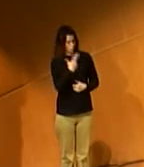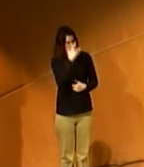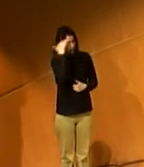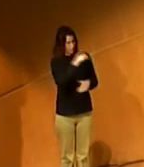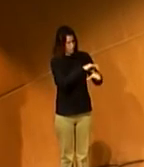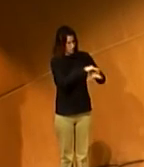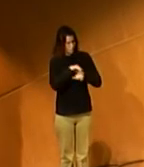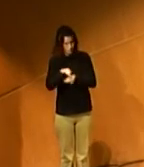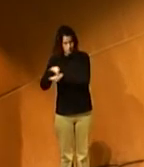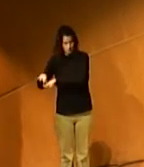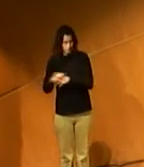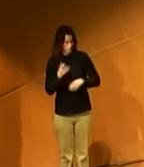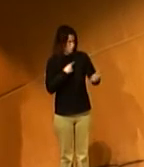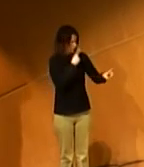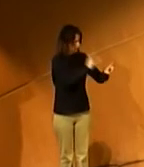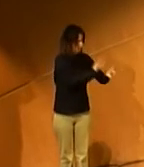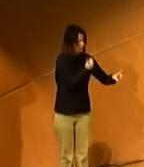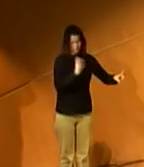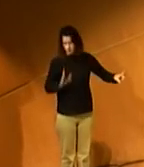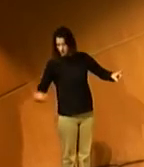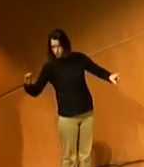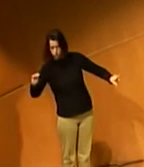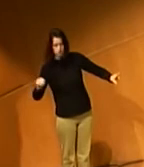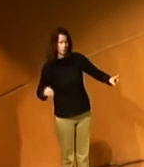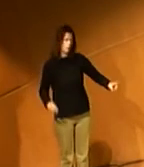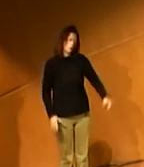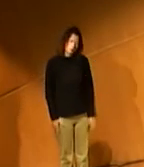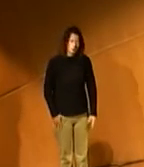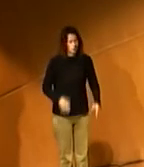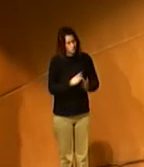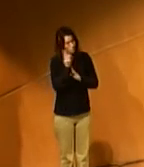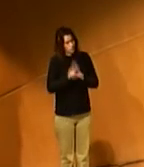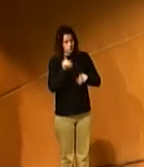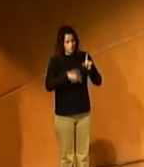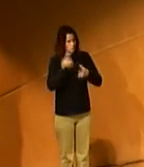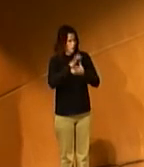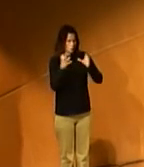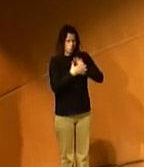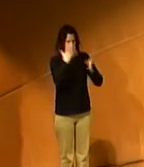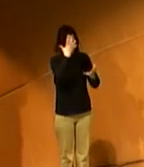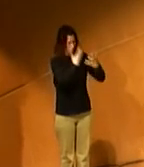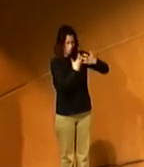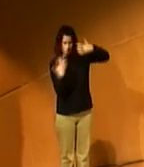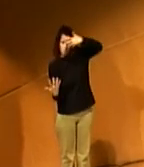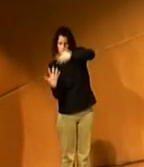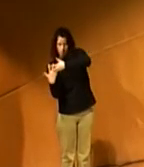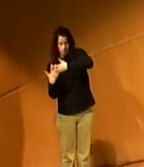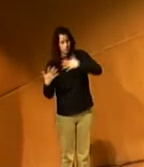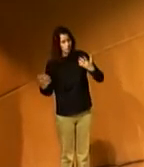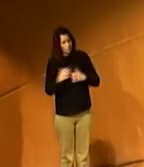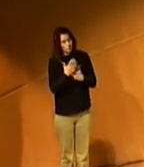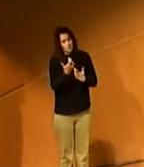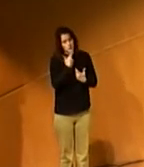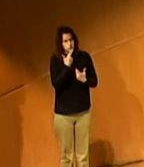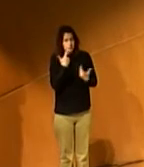déshabiller Paul pour habiller Jacques. Et des fois, c'est compliqué. Donc on n'est pas auprès de l'élève dans son emploi du temps, mais plutôt